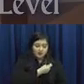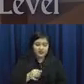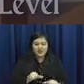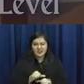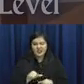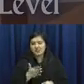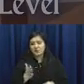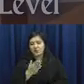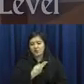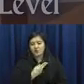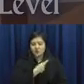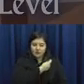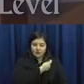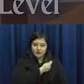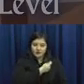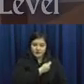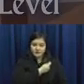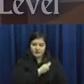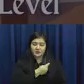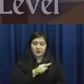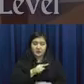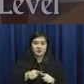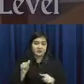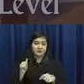Sigurado yan. Ang masaklap nito,